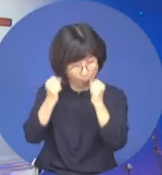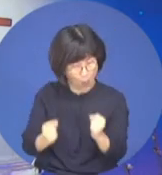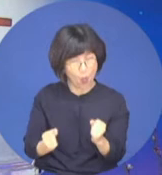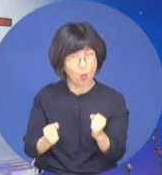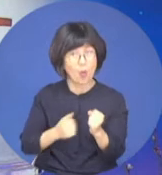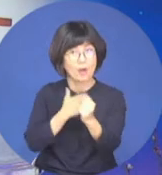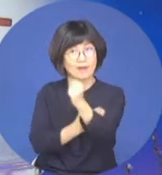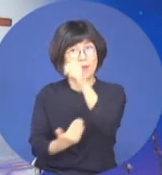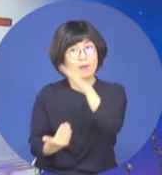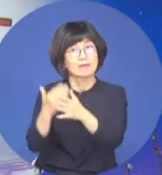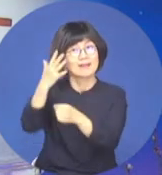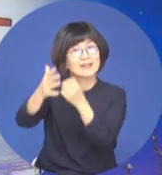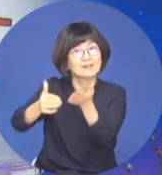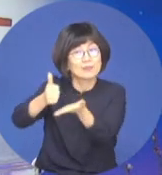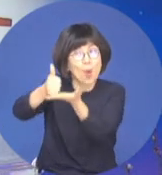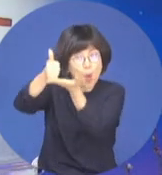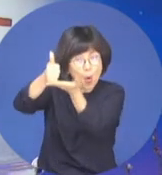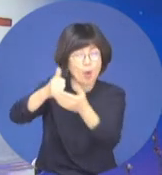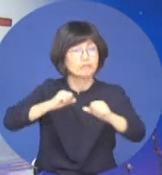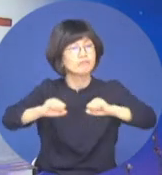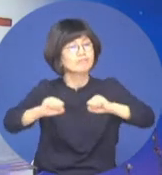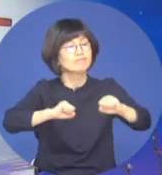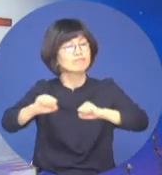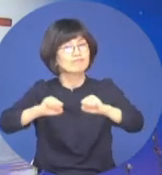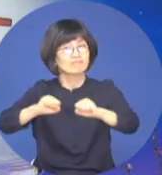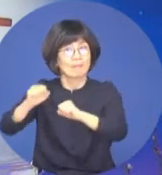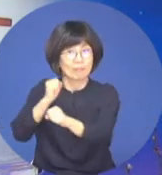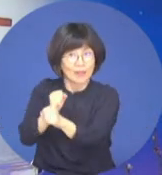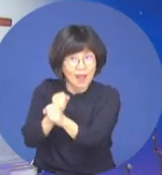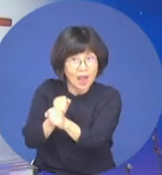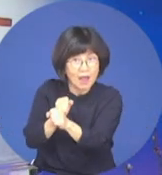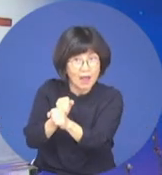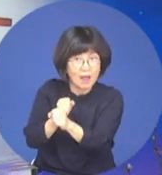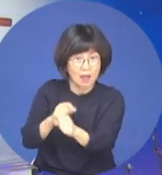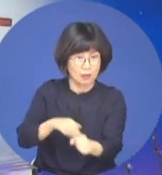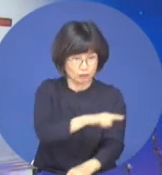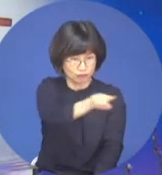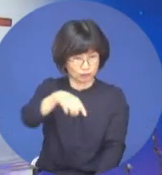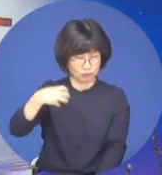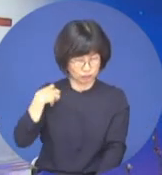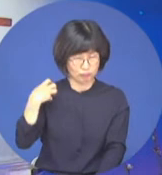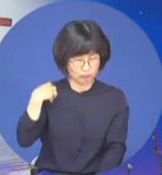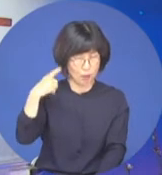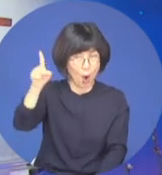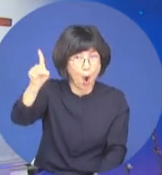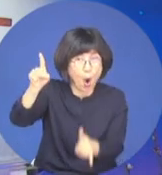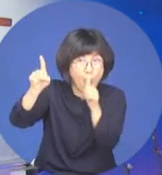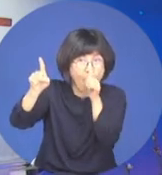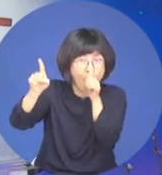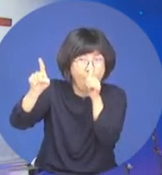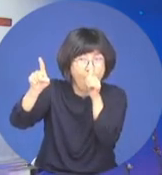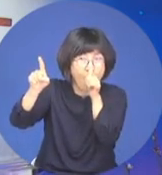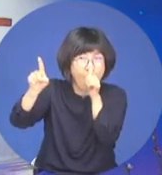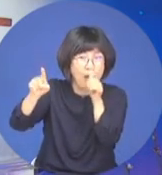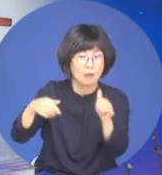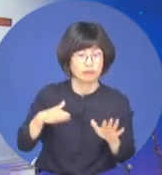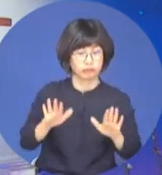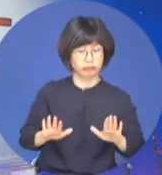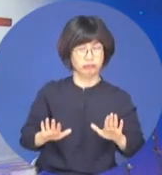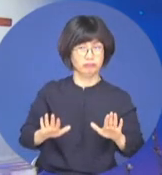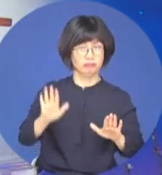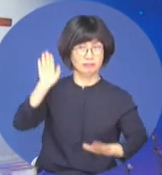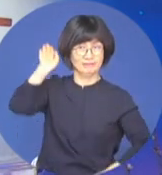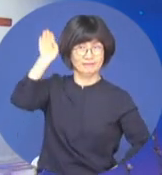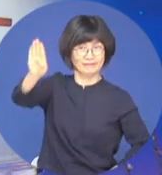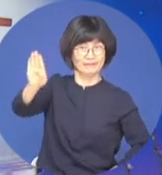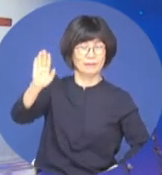하나님 살아계셔서 일하시고 전능하신 하나님 살아계셔서 우리를 책임져주시고 전능하신 하나님이 살아계셔서 우리의 현재와 미래를